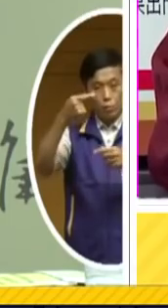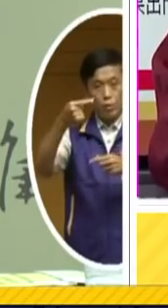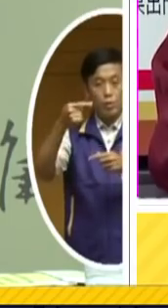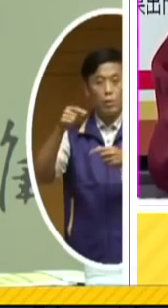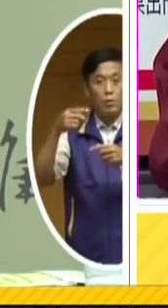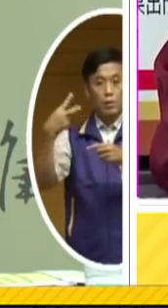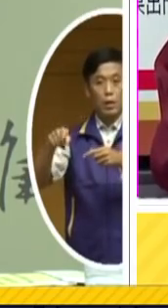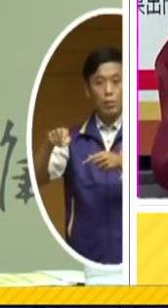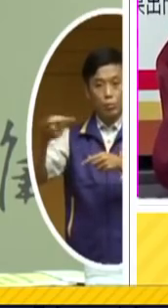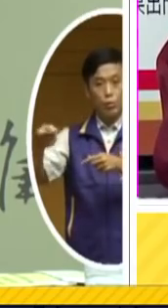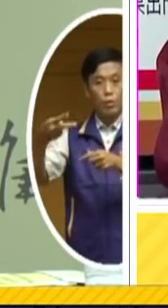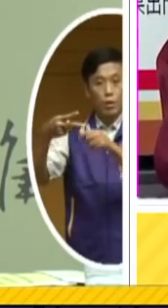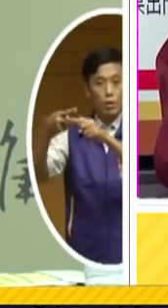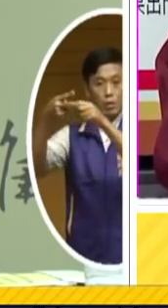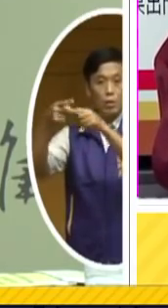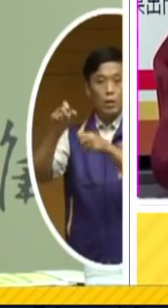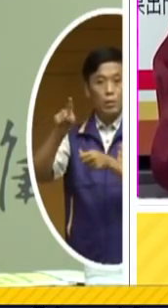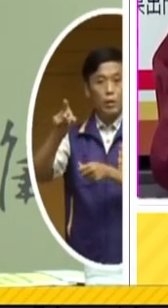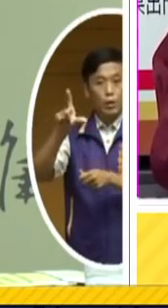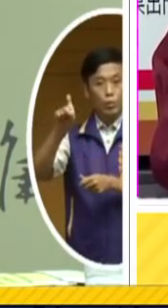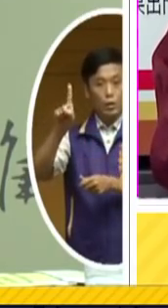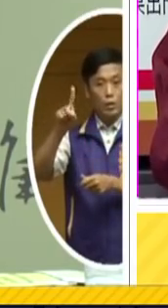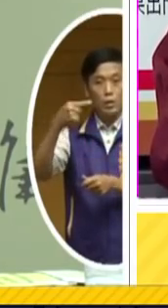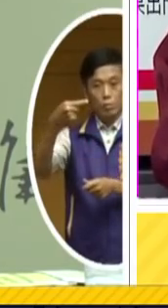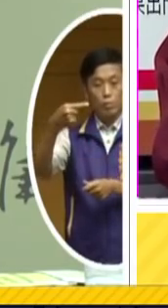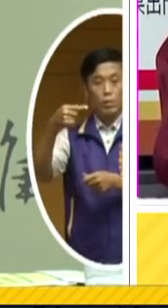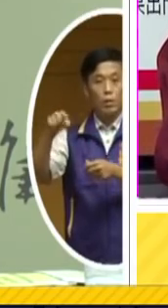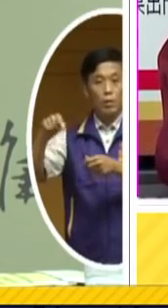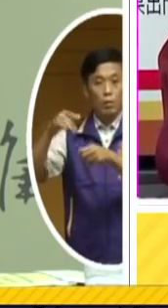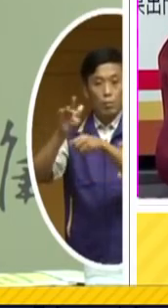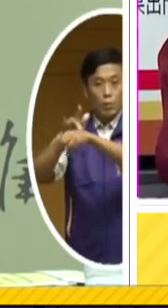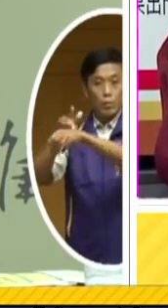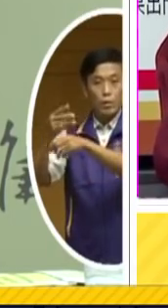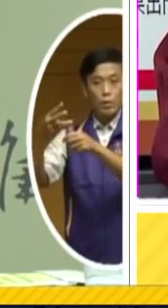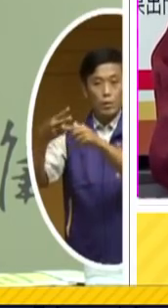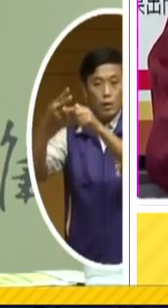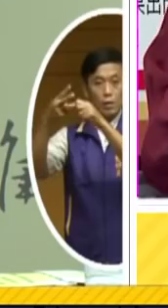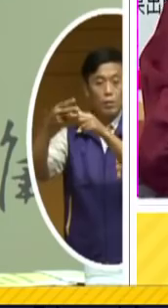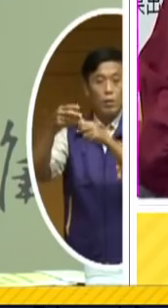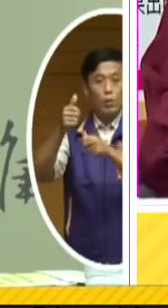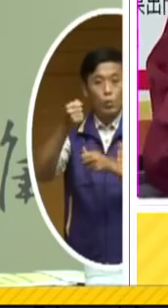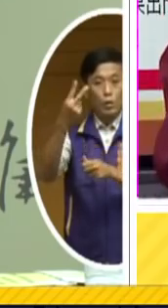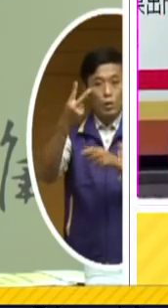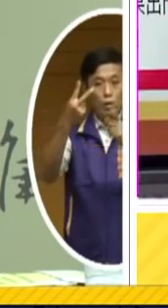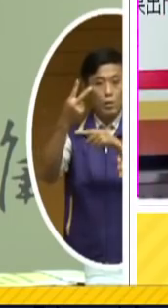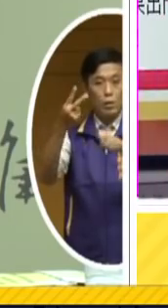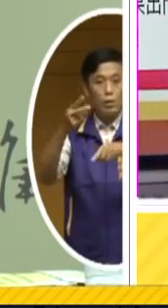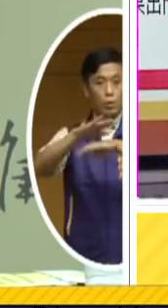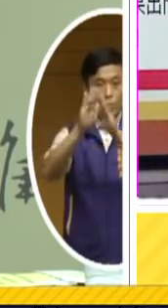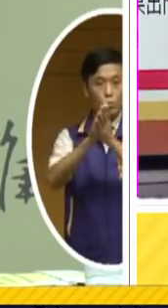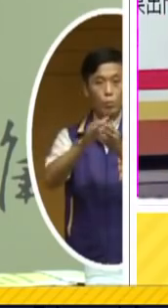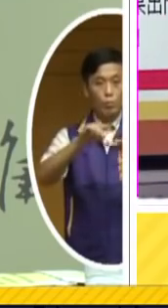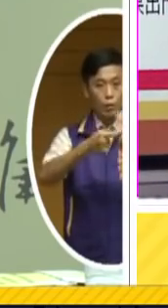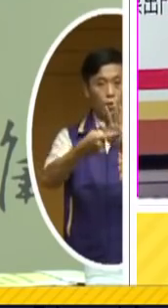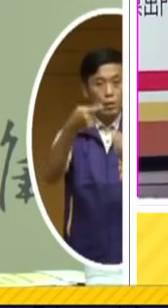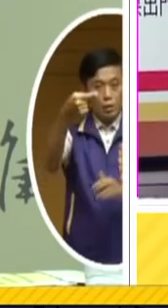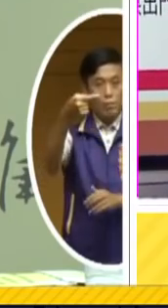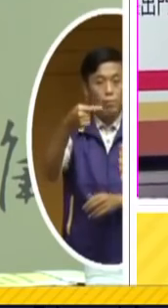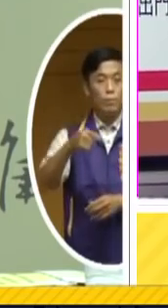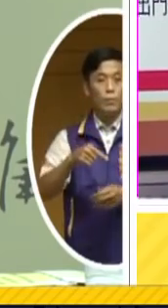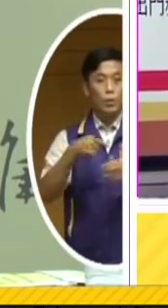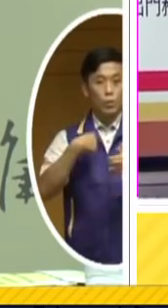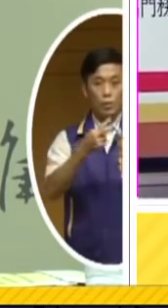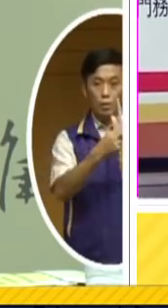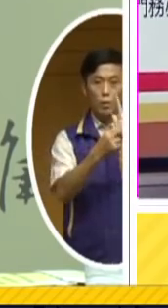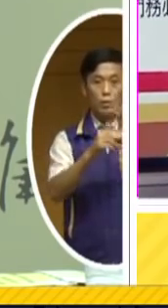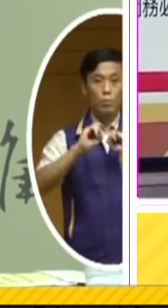看到。所以我觉得我们要自立自强。但是你看到这个猖獗到连去年11月的影片的画面都要拿